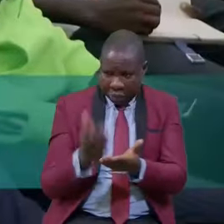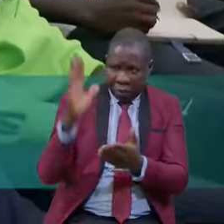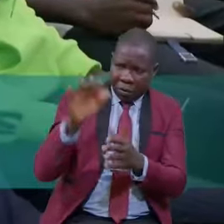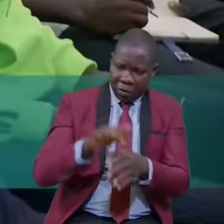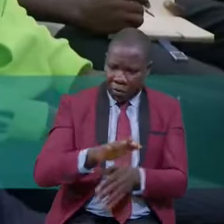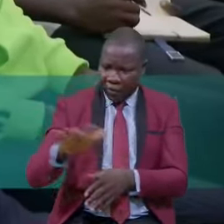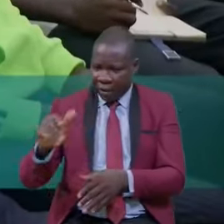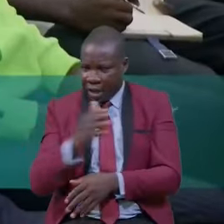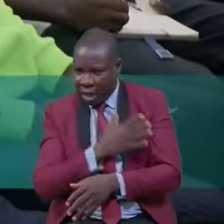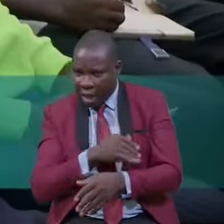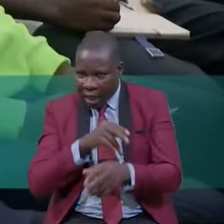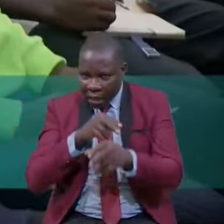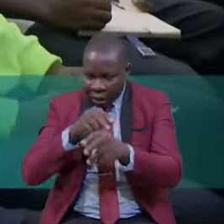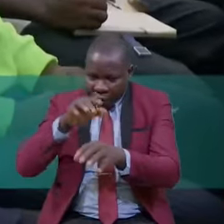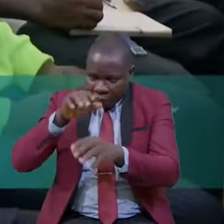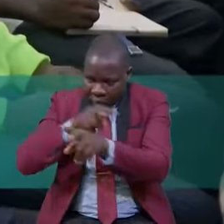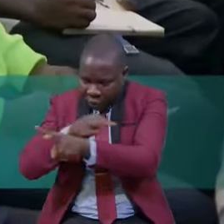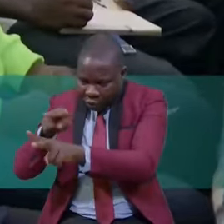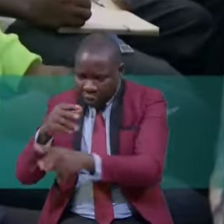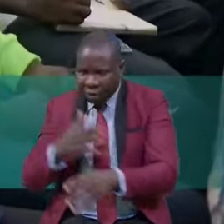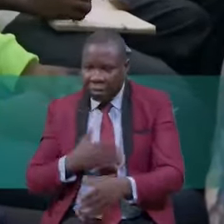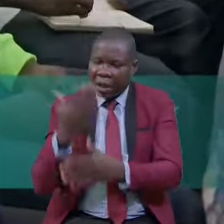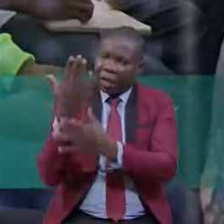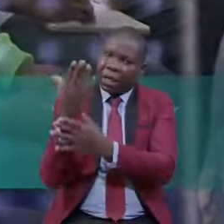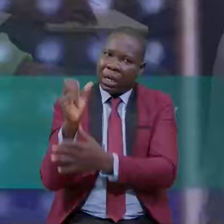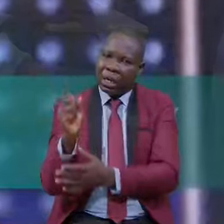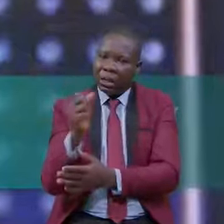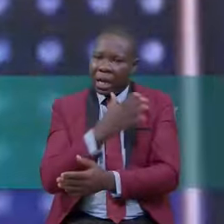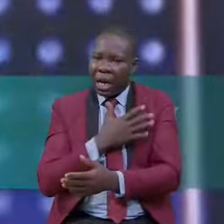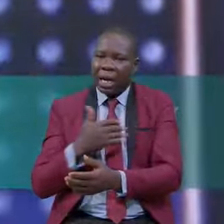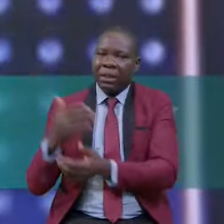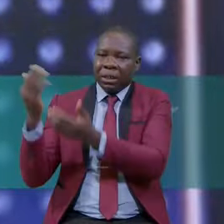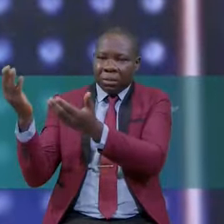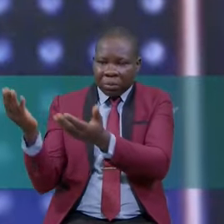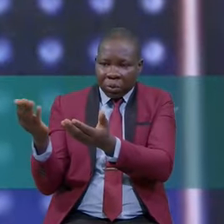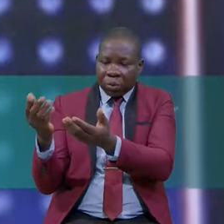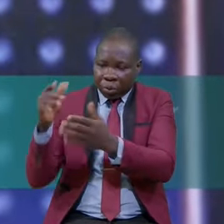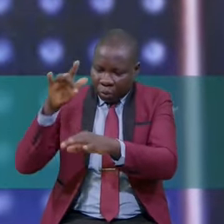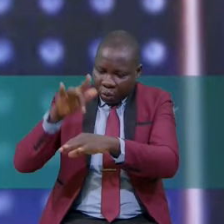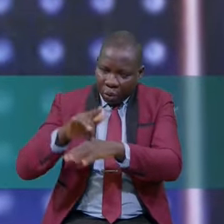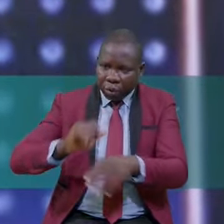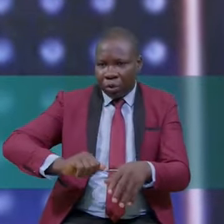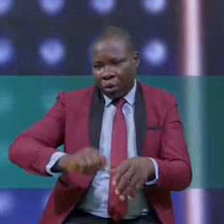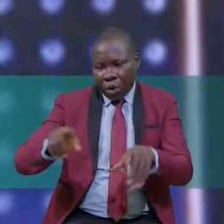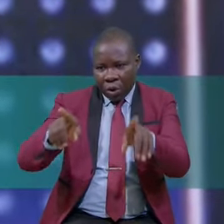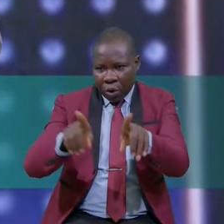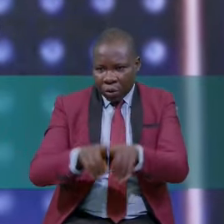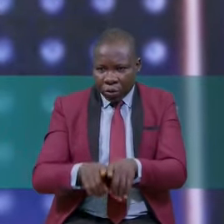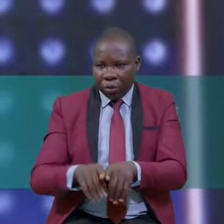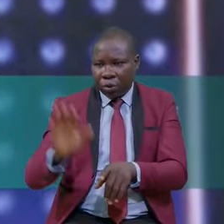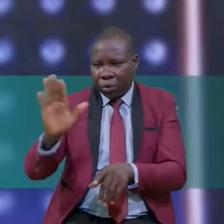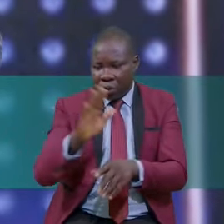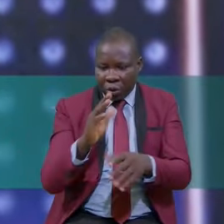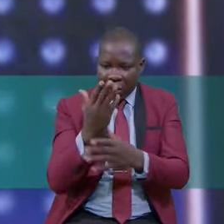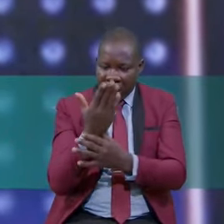behold my hands. Puis il dit à Thomas, avance sitôt ton doigt et regarde mes mains. Avance aussi ta main et mets-la